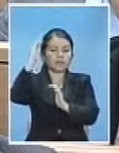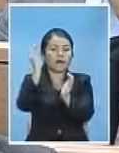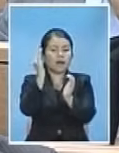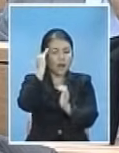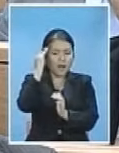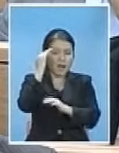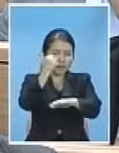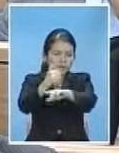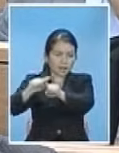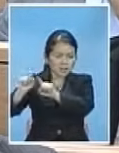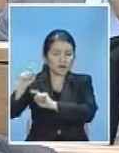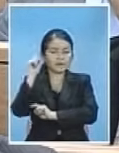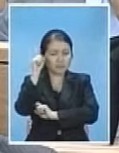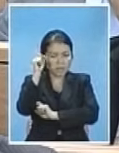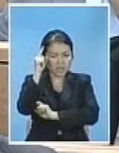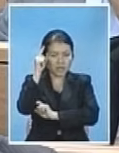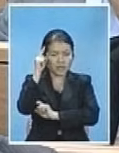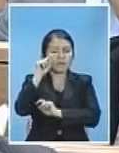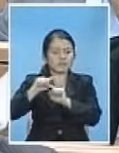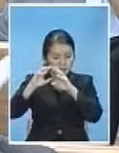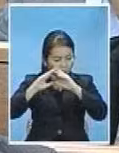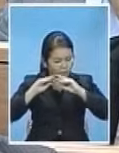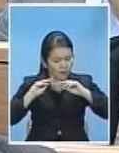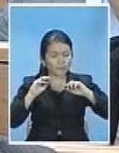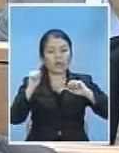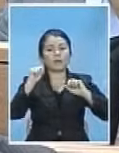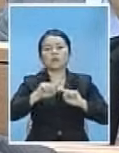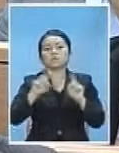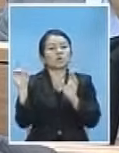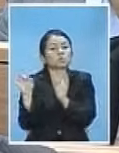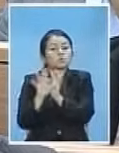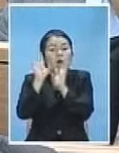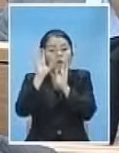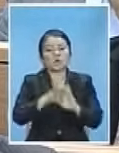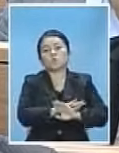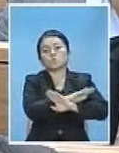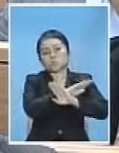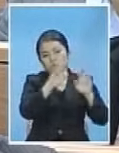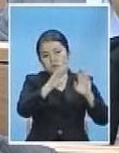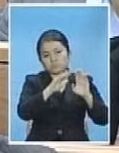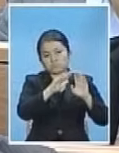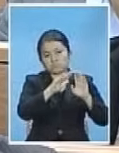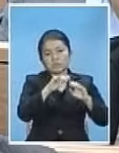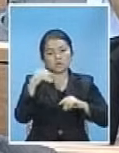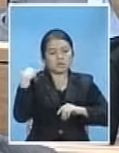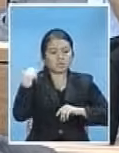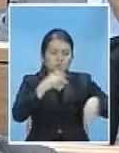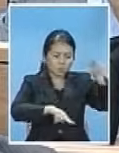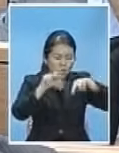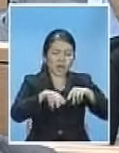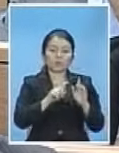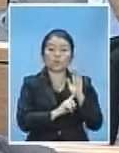สถานการณ์ดีขึ้นแต่ในที่สุดเมื่อเรายกเลิกหน่วยงานที่เป็นประโยชน์เช่นสอบ